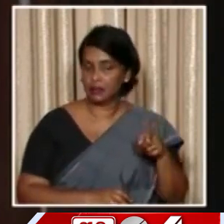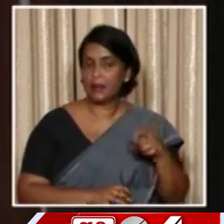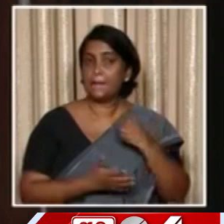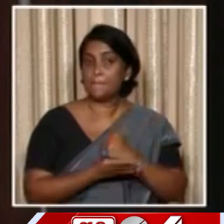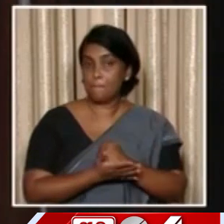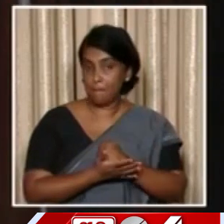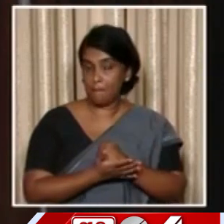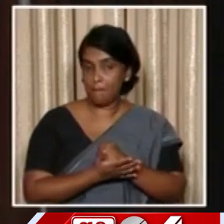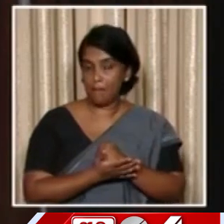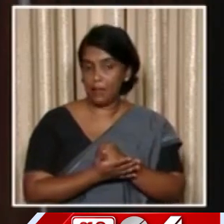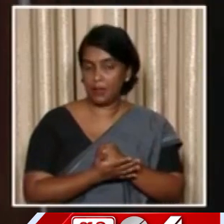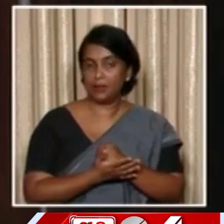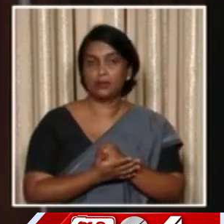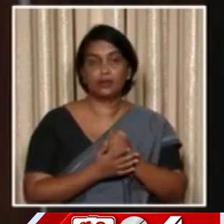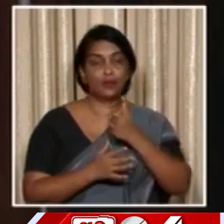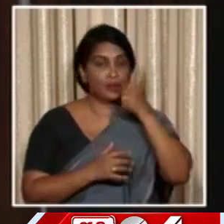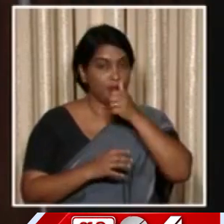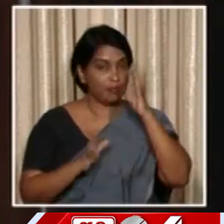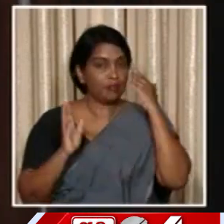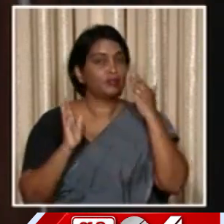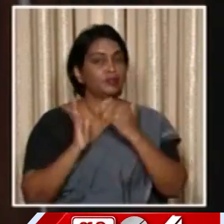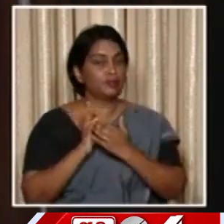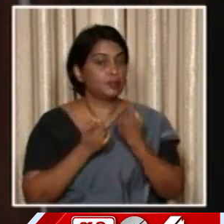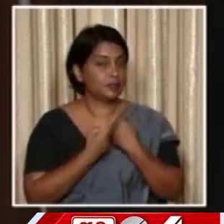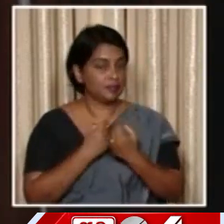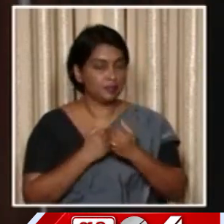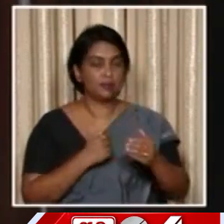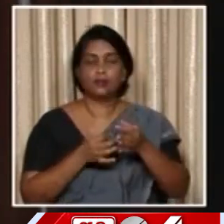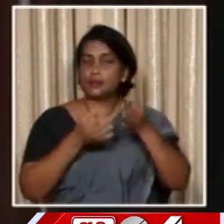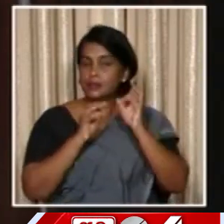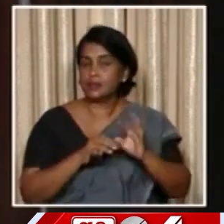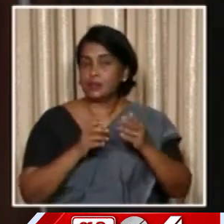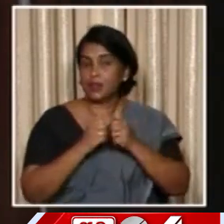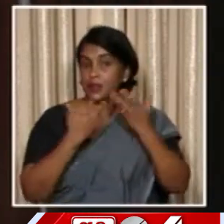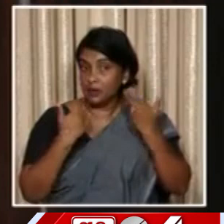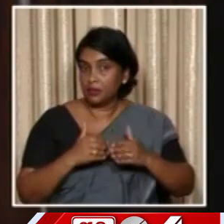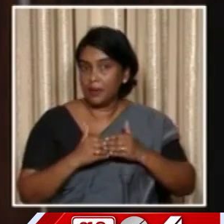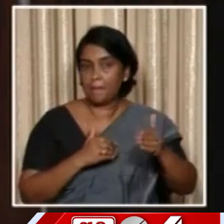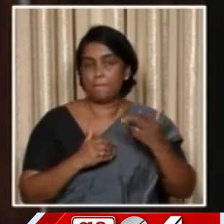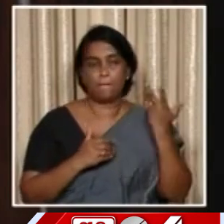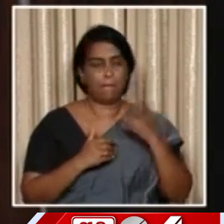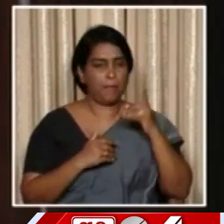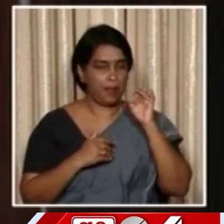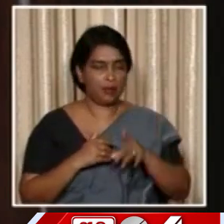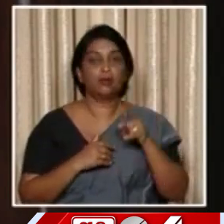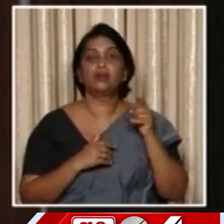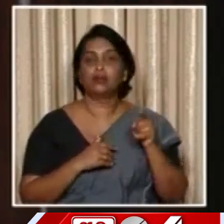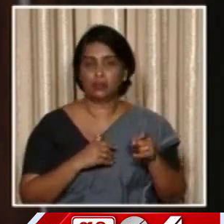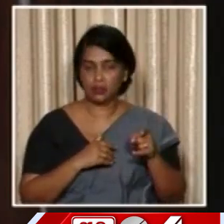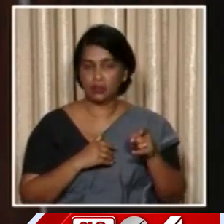महाबैंक ये बेनुंकर वांचाव संबंध परीक्षण निसी अवसाने कड़े गेनियान बेरिवेलाति बुने